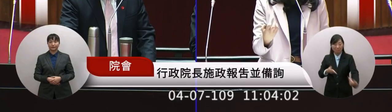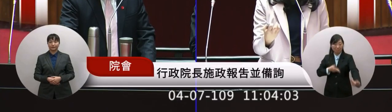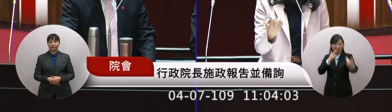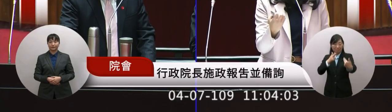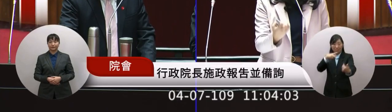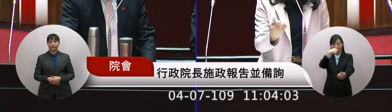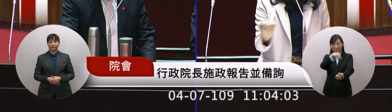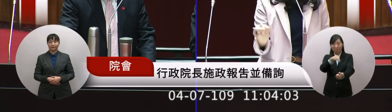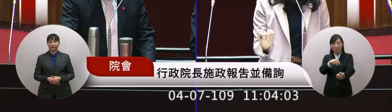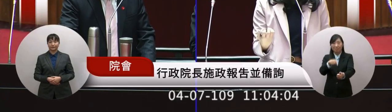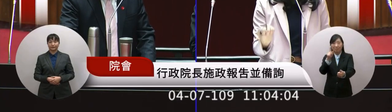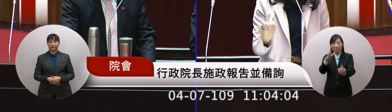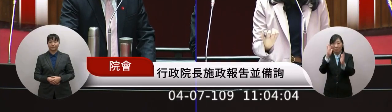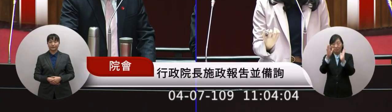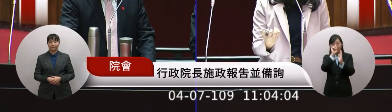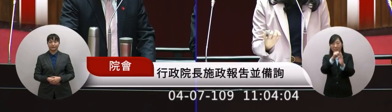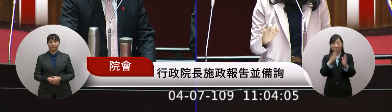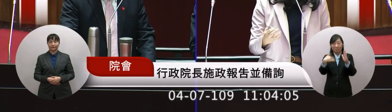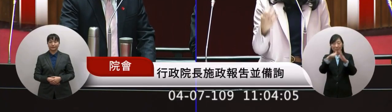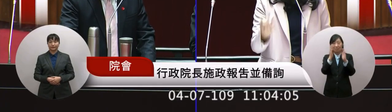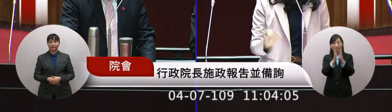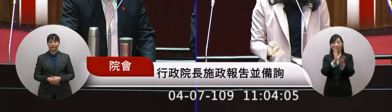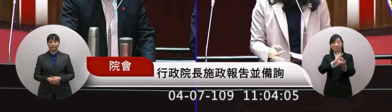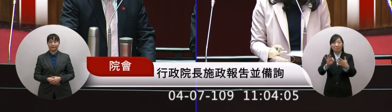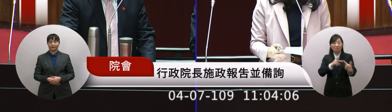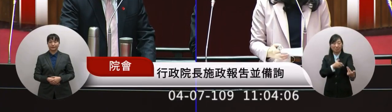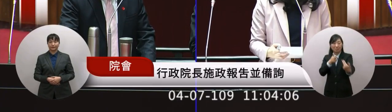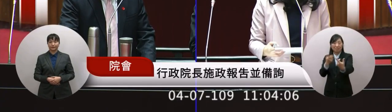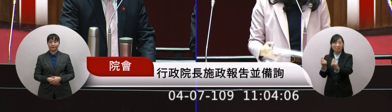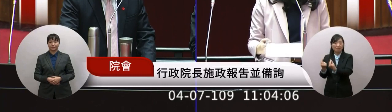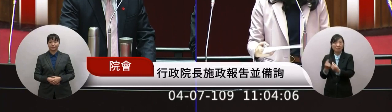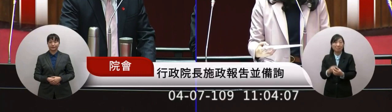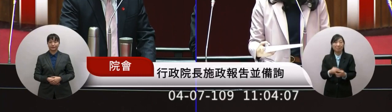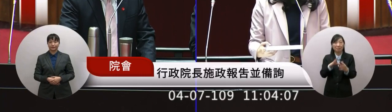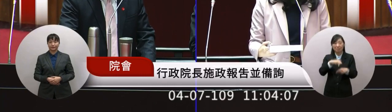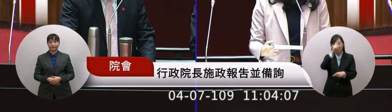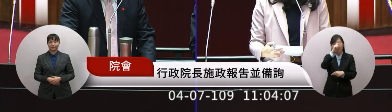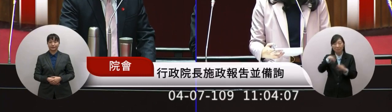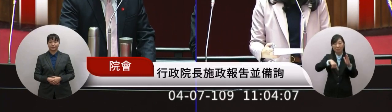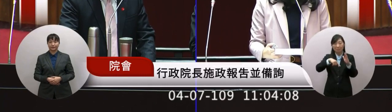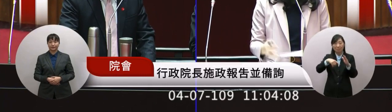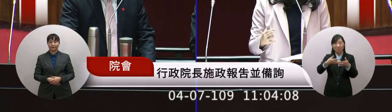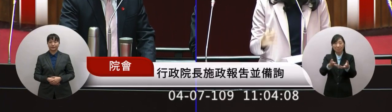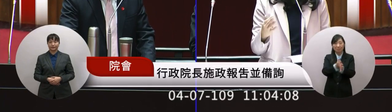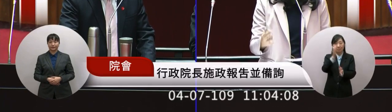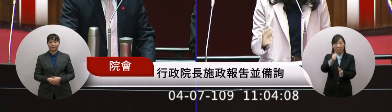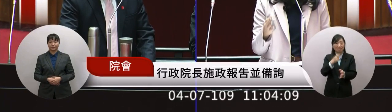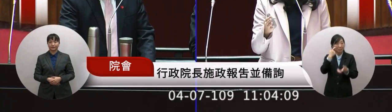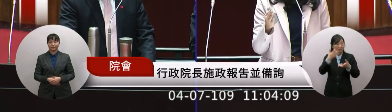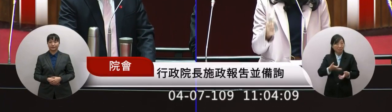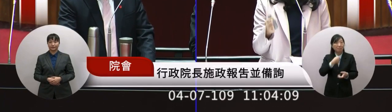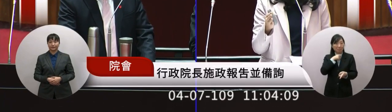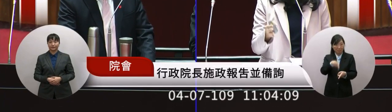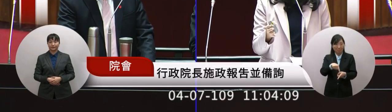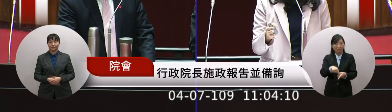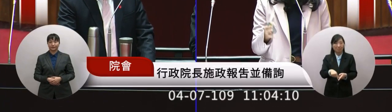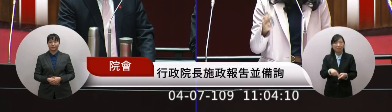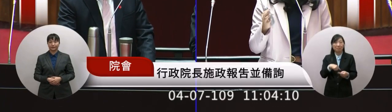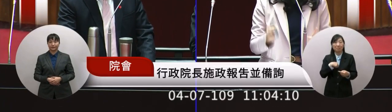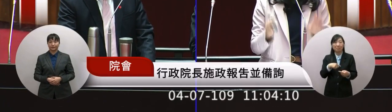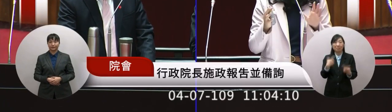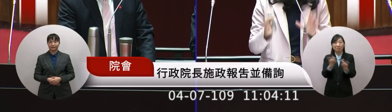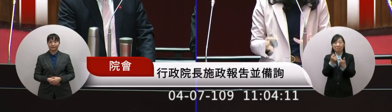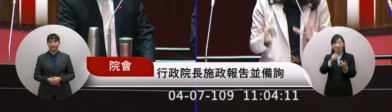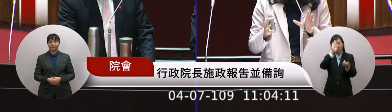始融入到各个学校去使用，所以希望部长能够更多的去重视这一块，那趁着疫情我们现在的状况